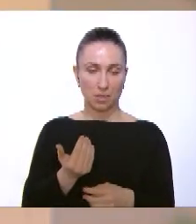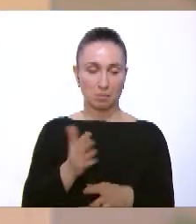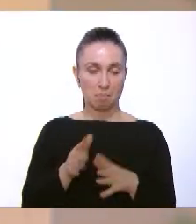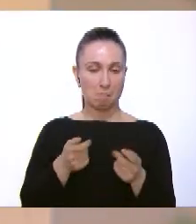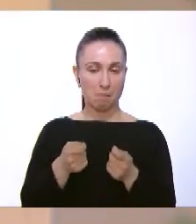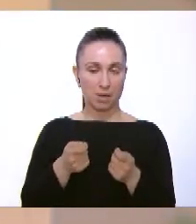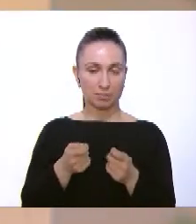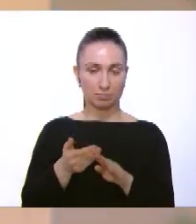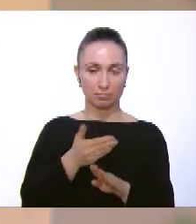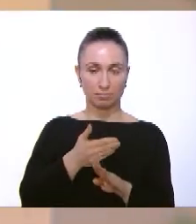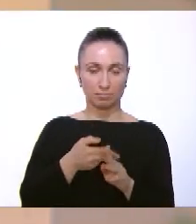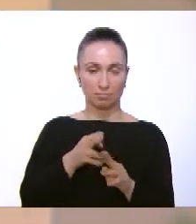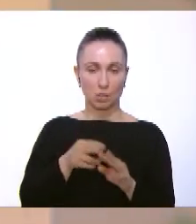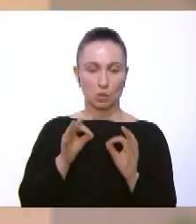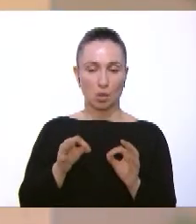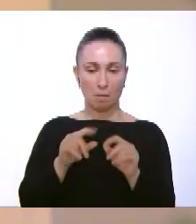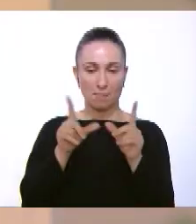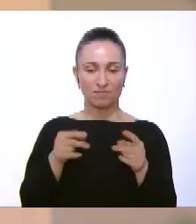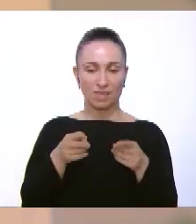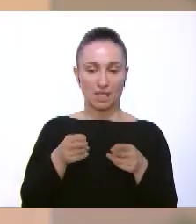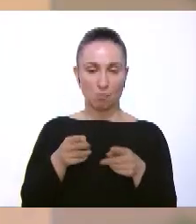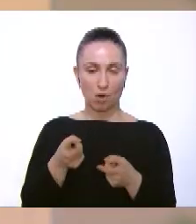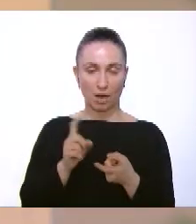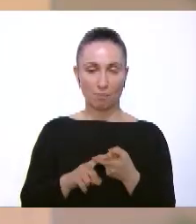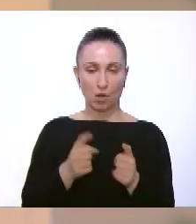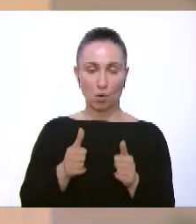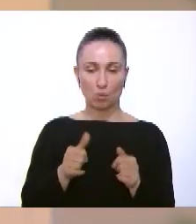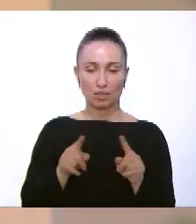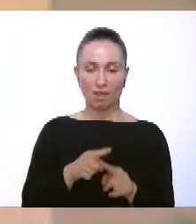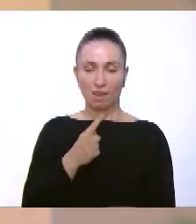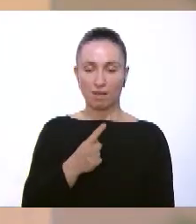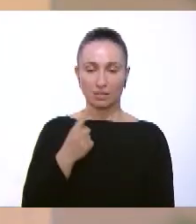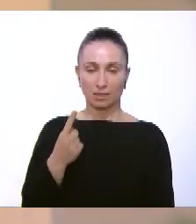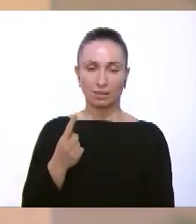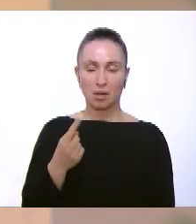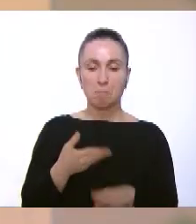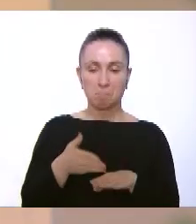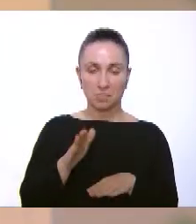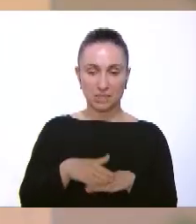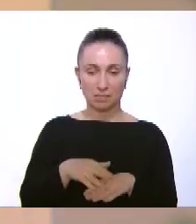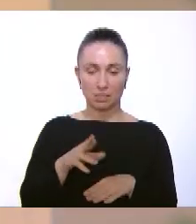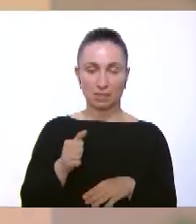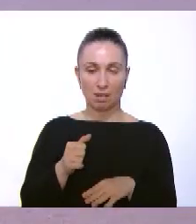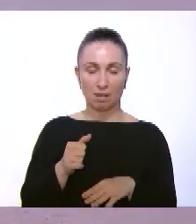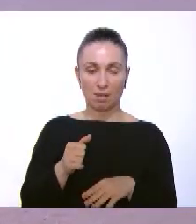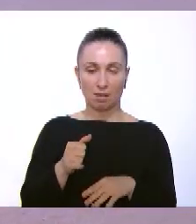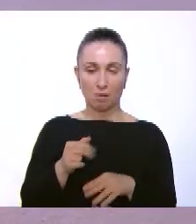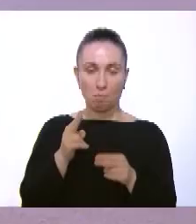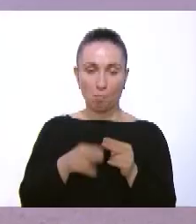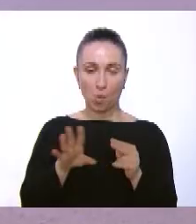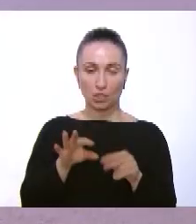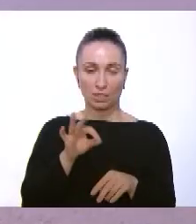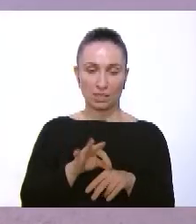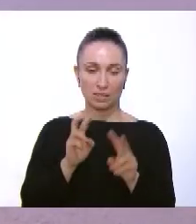მართვა. განსაკუთრებით ეს სწორედ ფილტვის კიბოს ეხება, როგორც ერთ-ერთ ყველაზე მძიმე და მოურჩენელ სენს